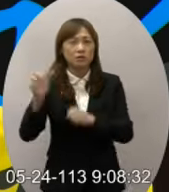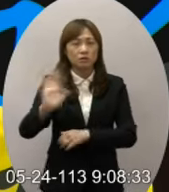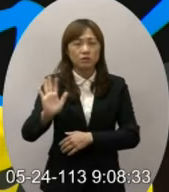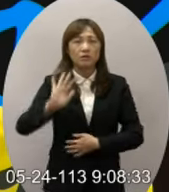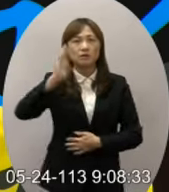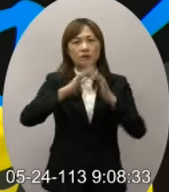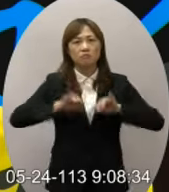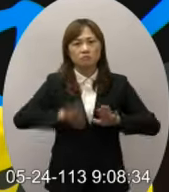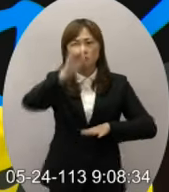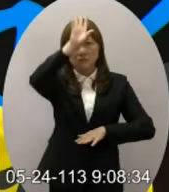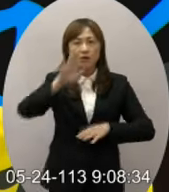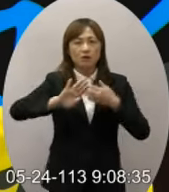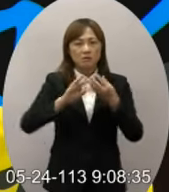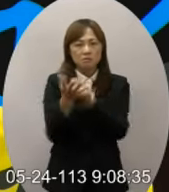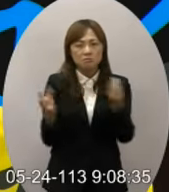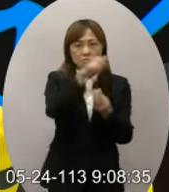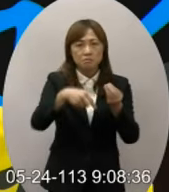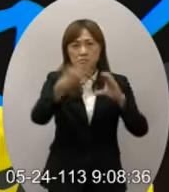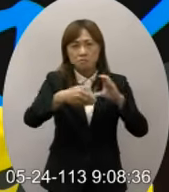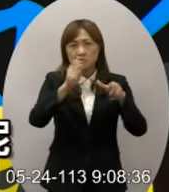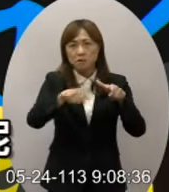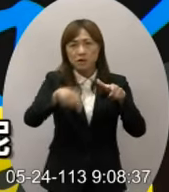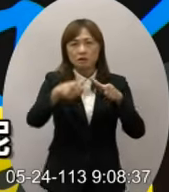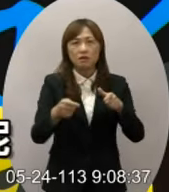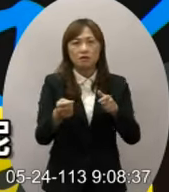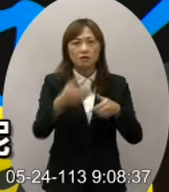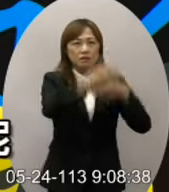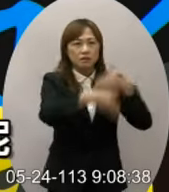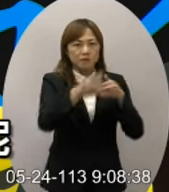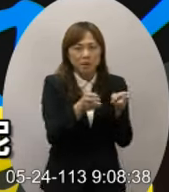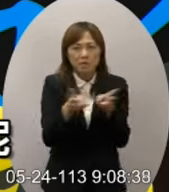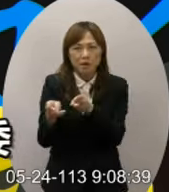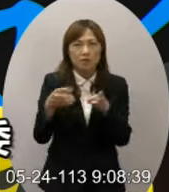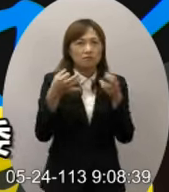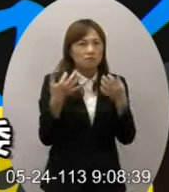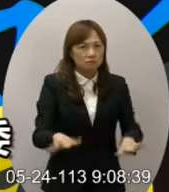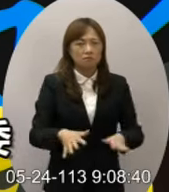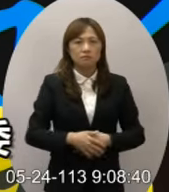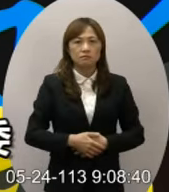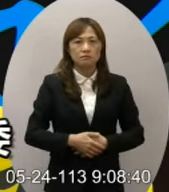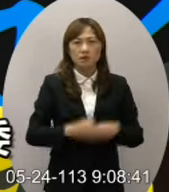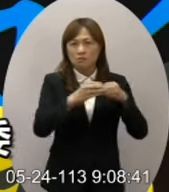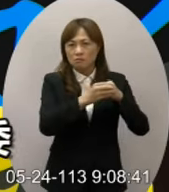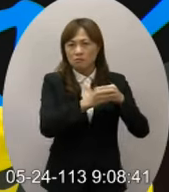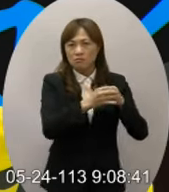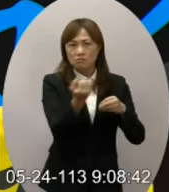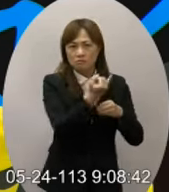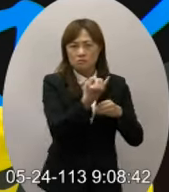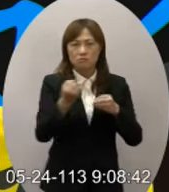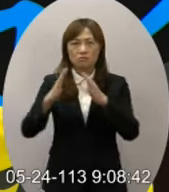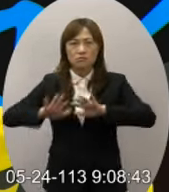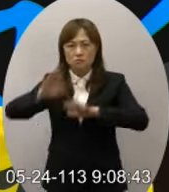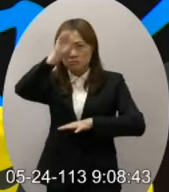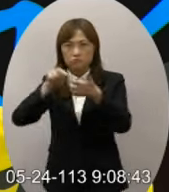党跟某些电视台把前面最重要的画面剪掉的。前面的画面大家看到是什么呢？欠价的麦玉珍被民进党的立委从后面